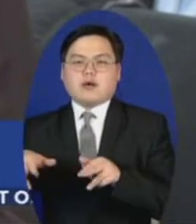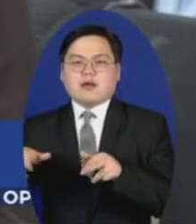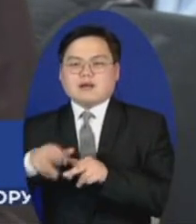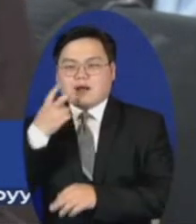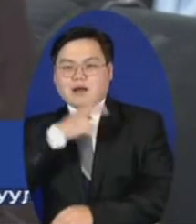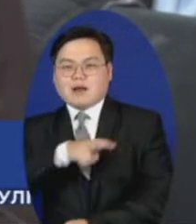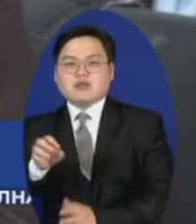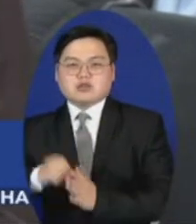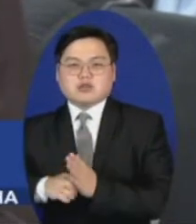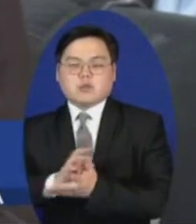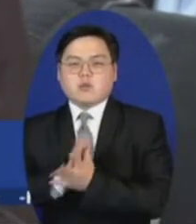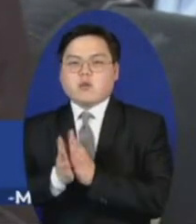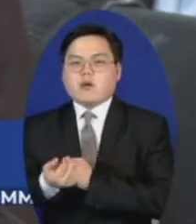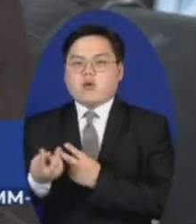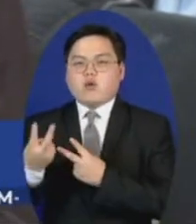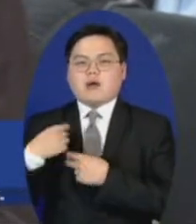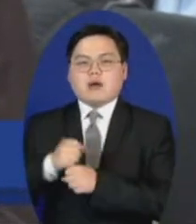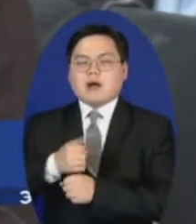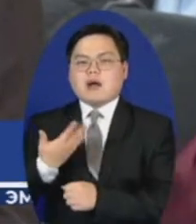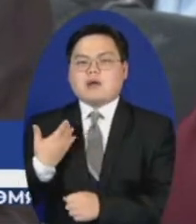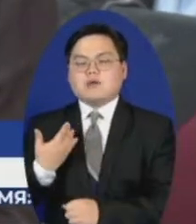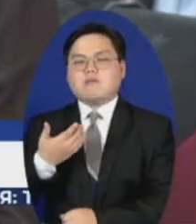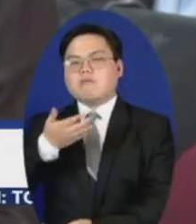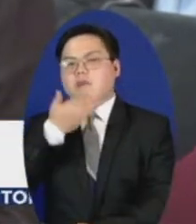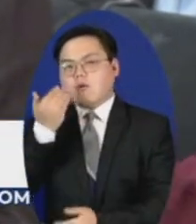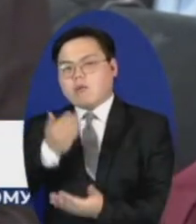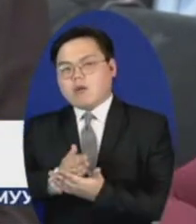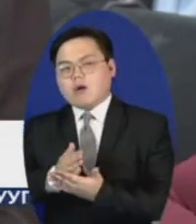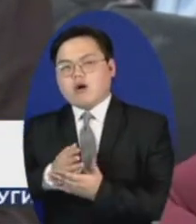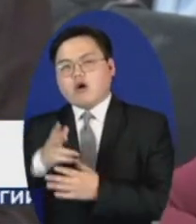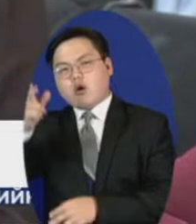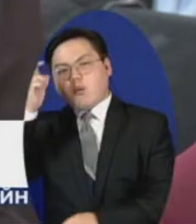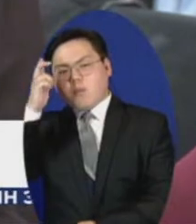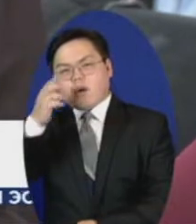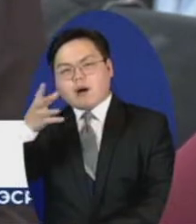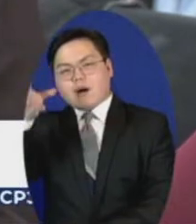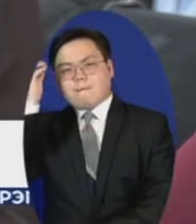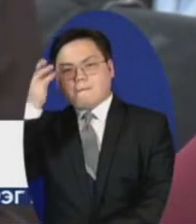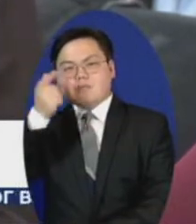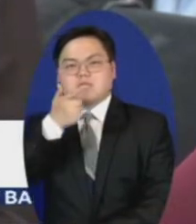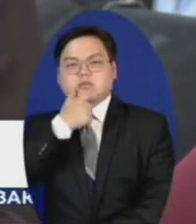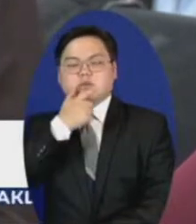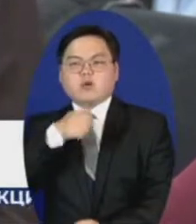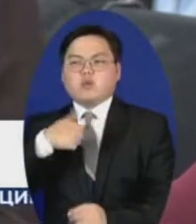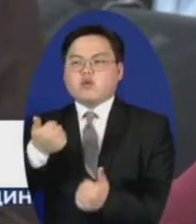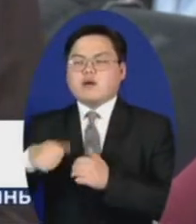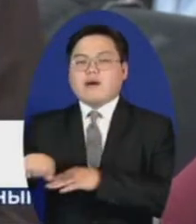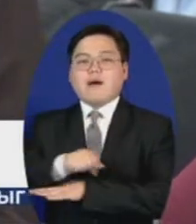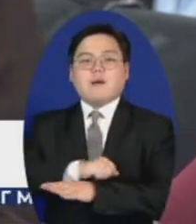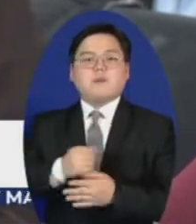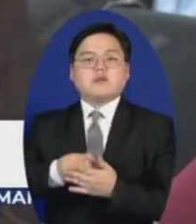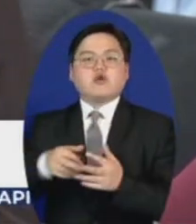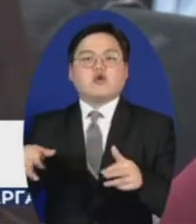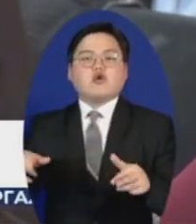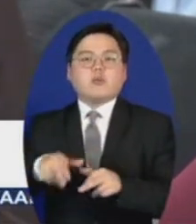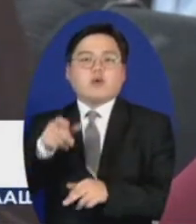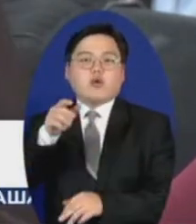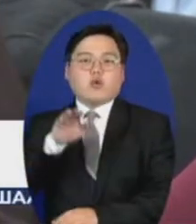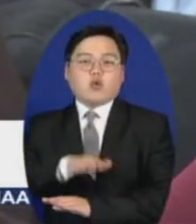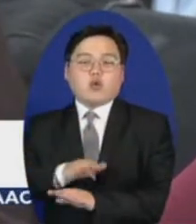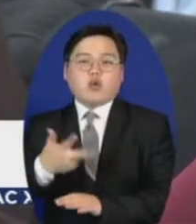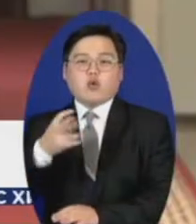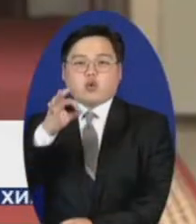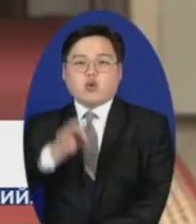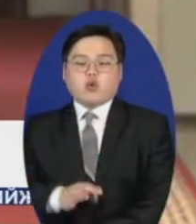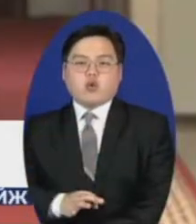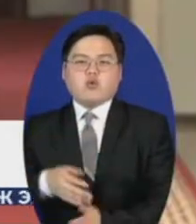маань энэ үүргээ биелүүлэхгүй байна. Тэгээд нөгөө боловсролын гадна одоо зарим аймагт зүгээр бол хөгжлийн бэрхшээлтэй хүүхд 30% нь л